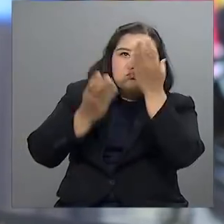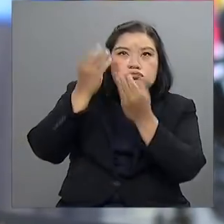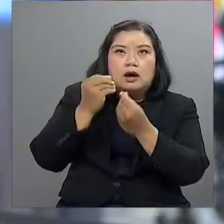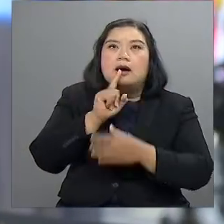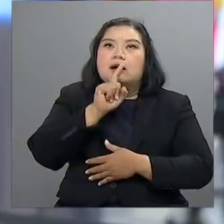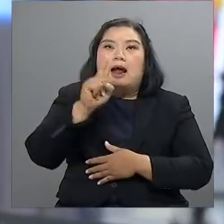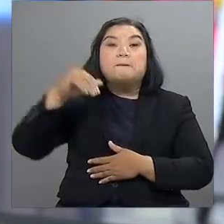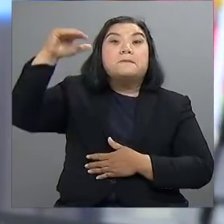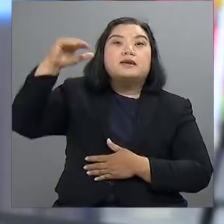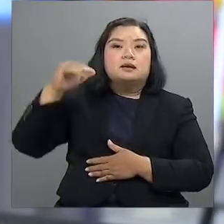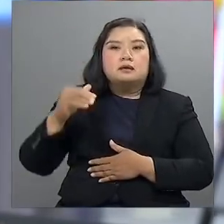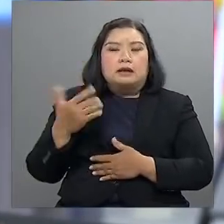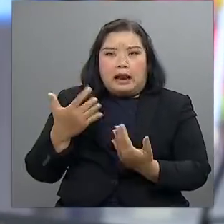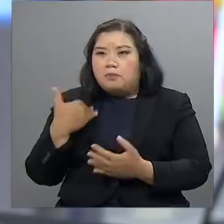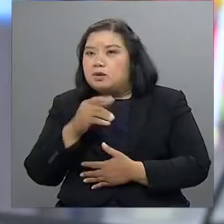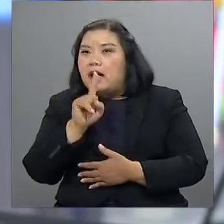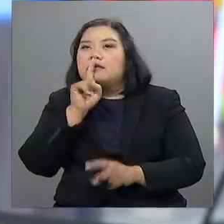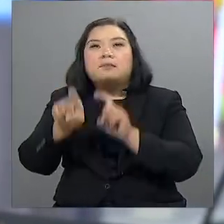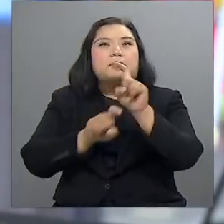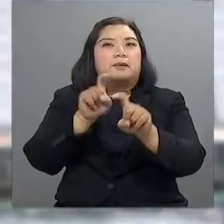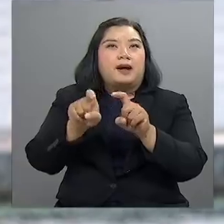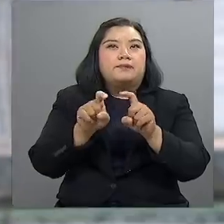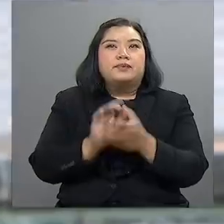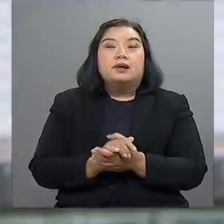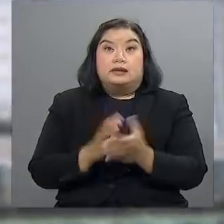ที่ทุกคนเลยมาจนถึงต